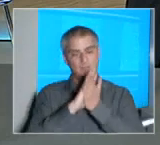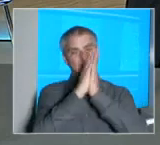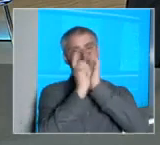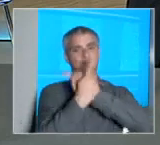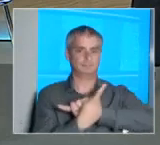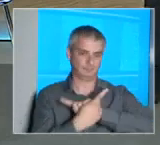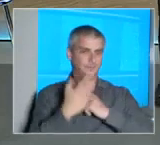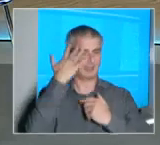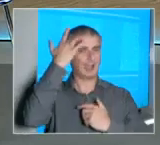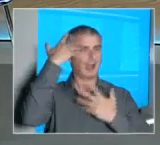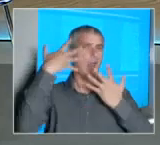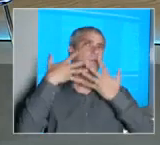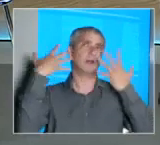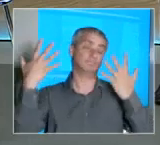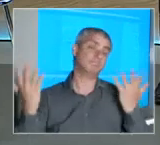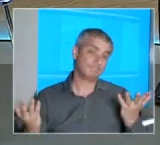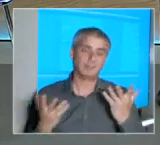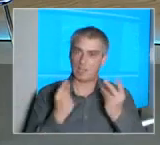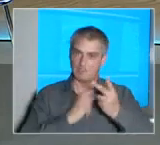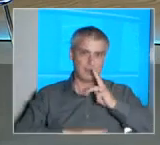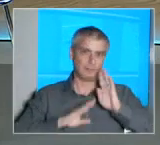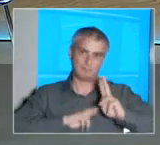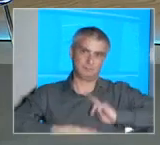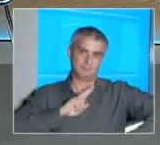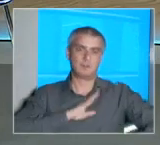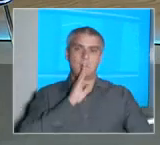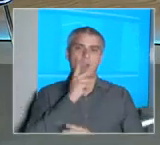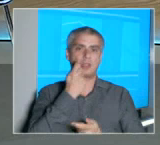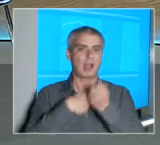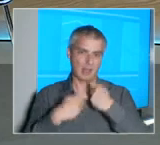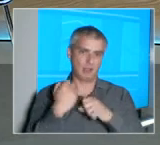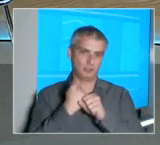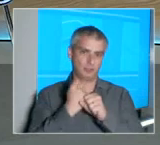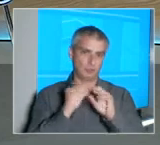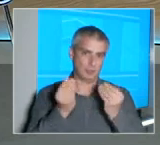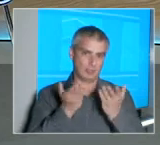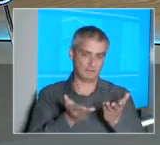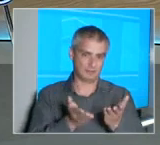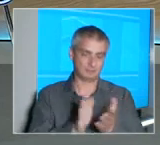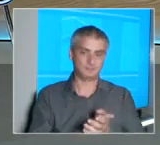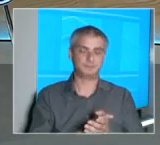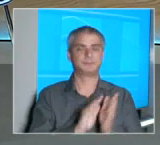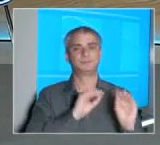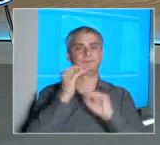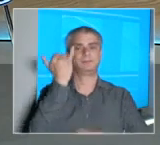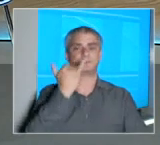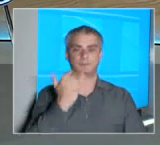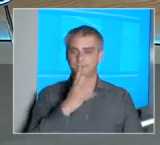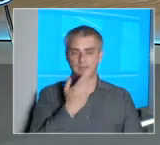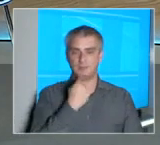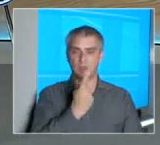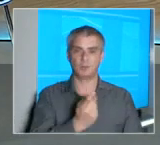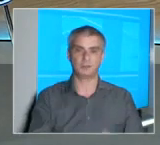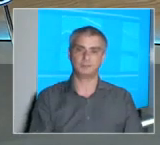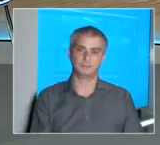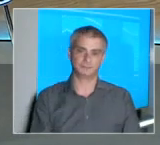שתורגמה לעונה חלומית. הרבה מאוד צרות כלכליות שם שהביאו לעניין הזה. קריקטורות, בואו נראה מה הן אומרות